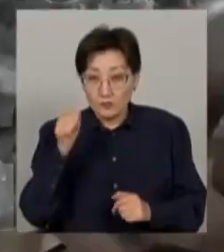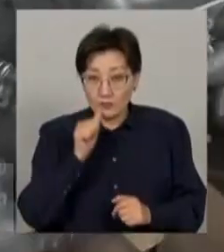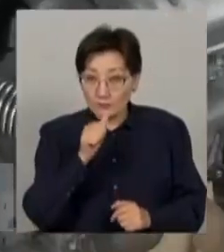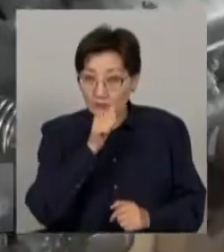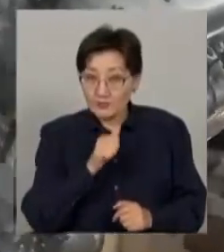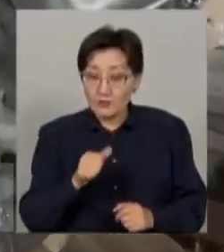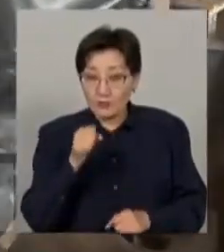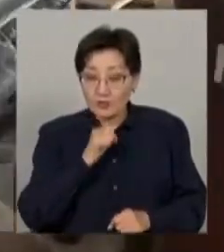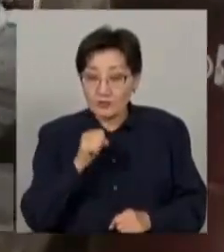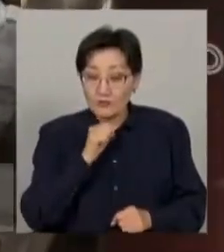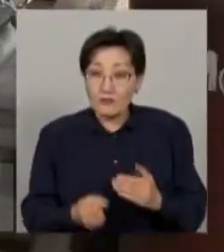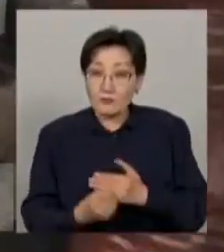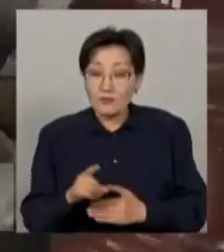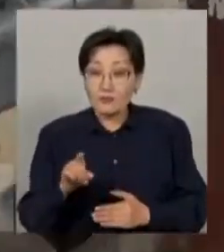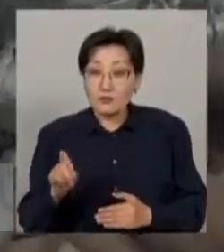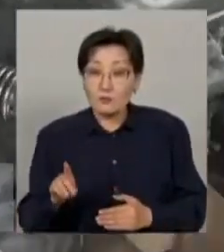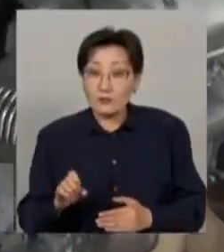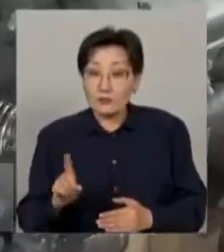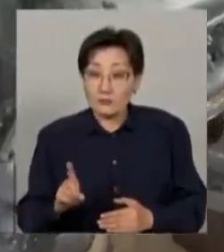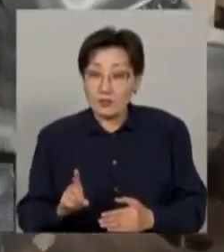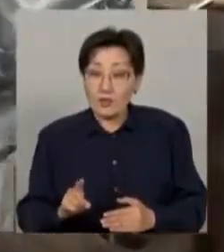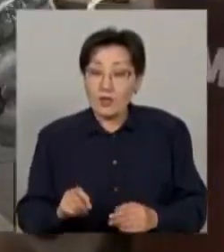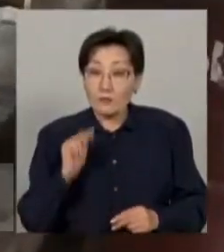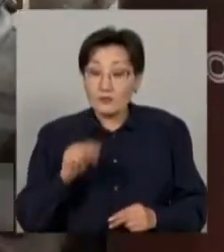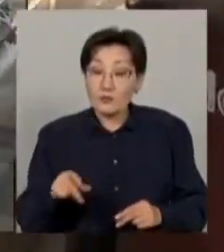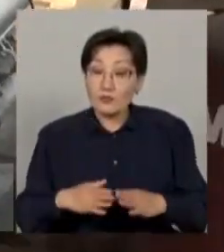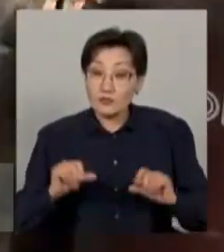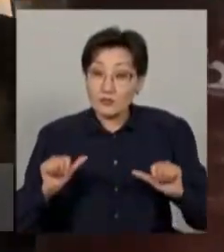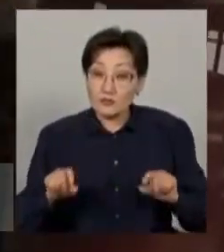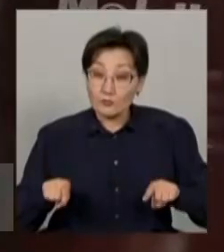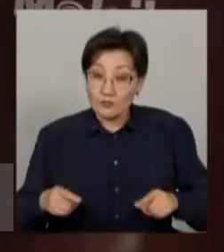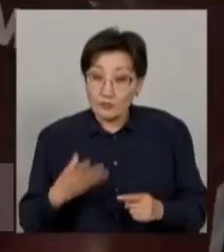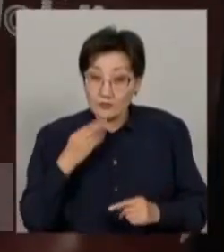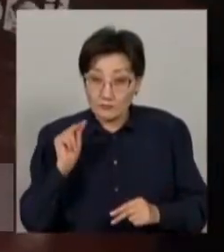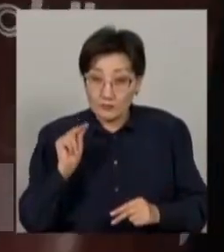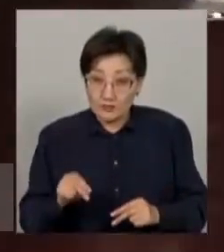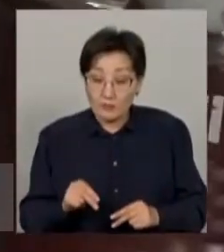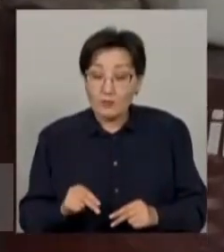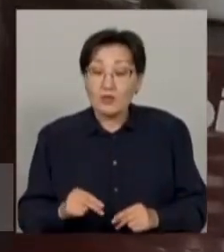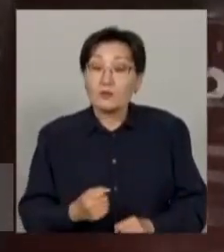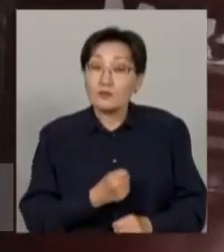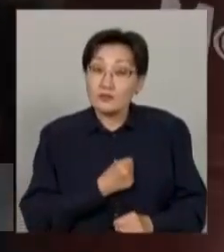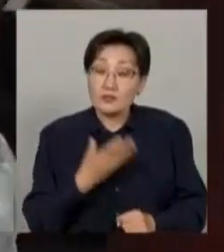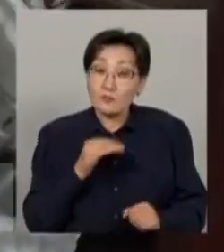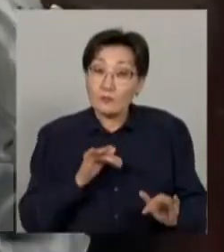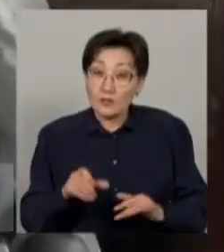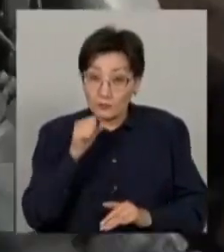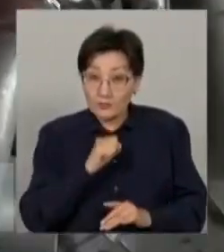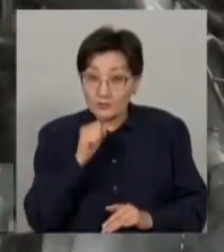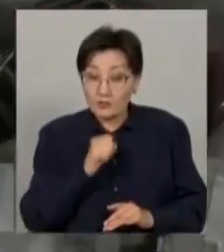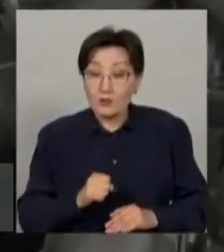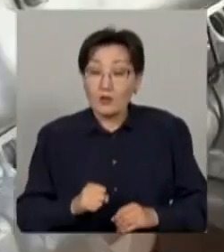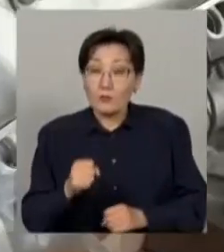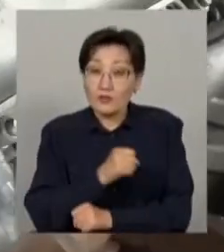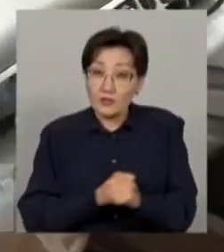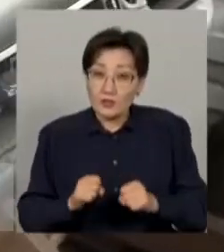выявили в городе Экибастуз. Подозреваемые находятся под домашним арестом. Они признали свою вину и раскаялись в содеянном. Похищенные